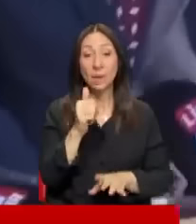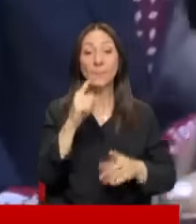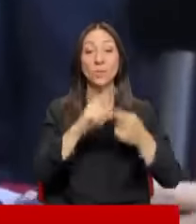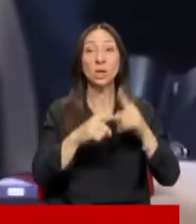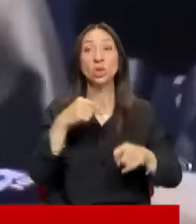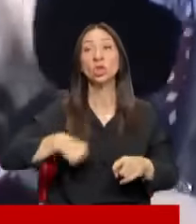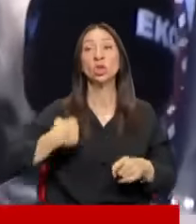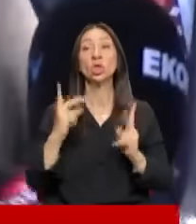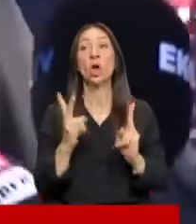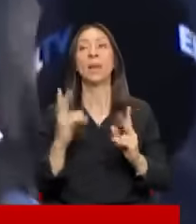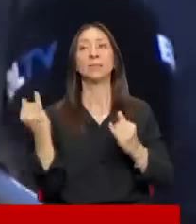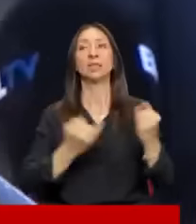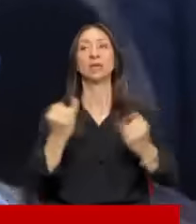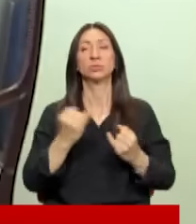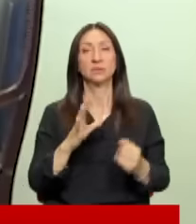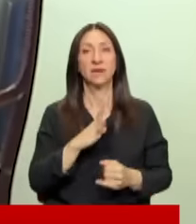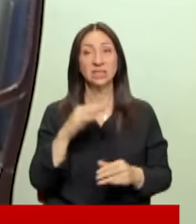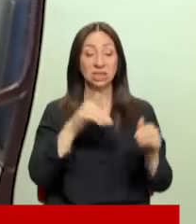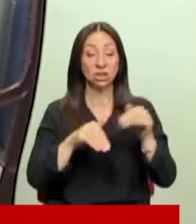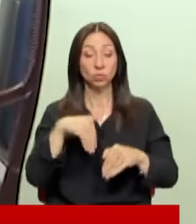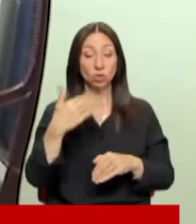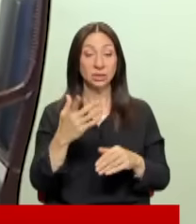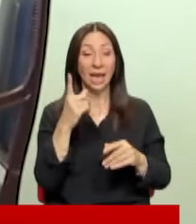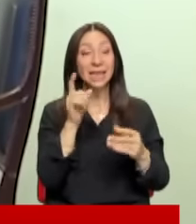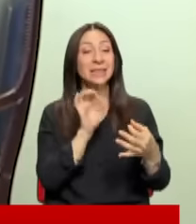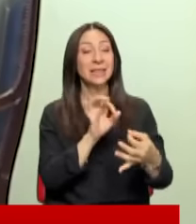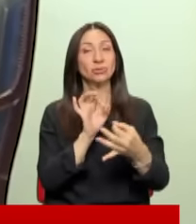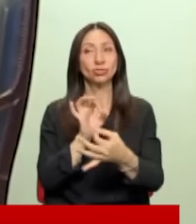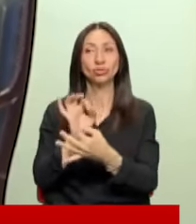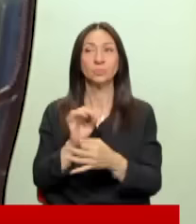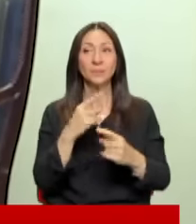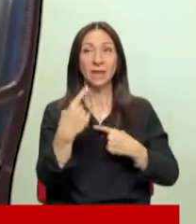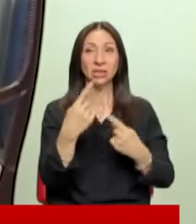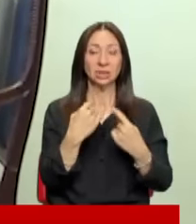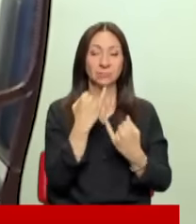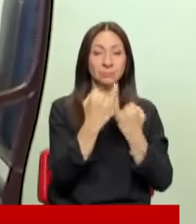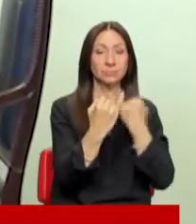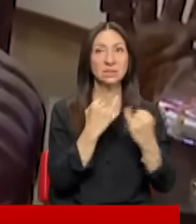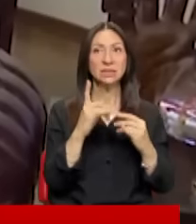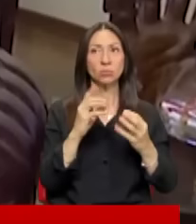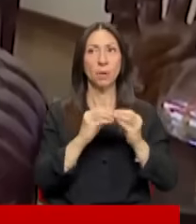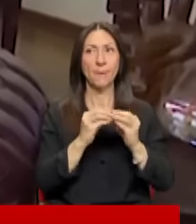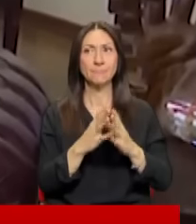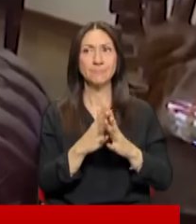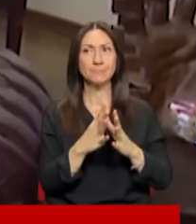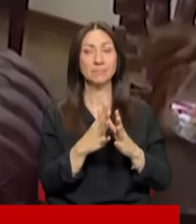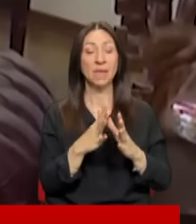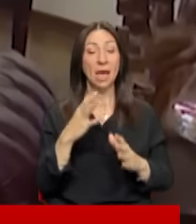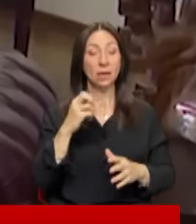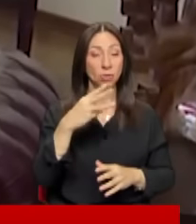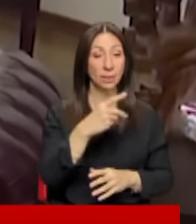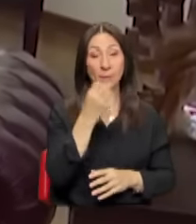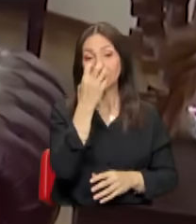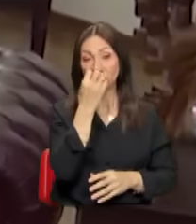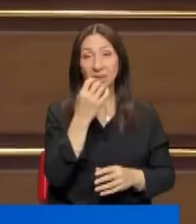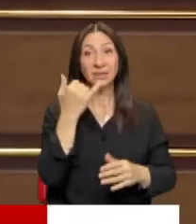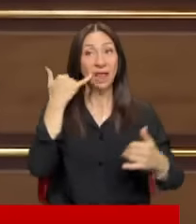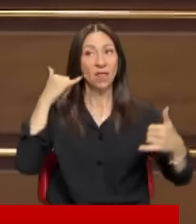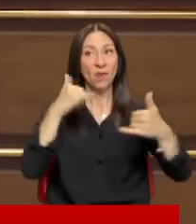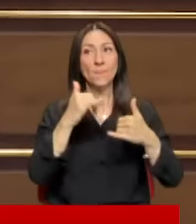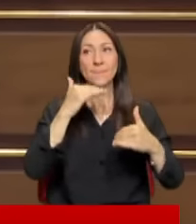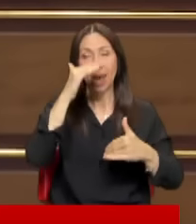siyasette normalleşme polemiği yaşandı. Seçim sonrası kurulan diyalog, karşılıklı temaslar yerini gerilime bıraktı. Erdoğan ve Bahçeli